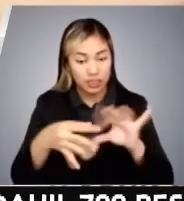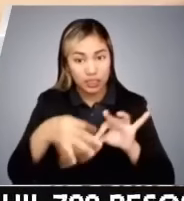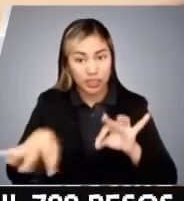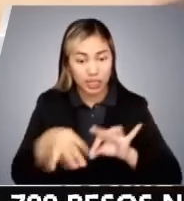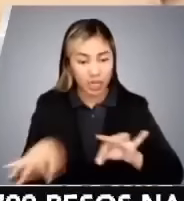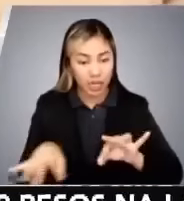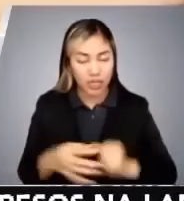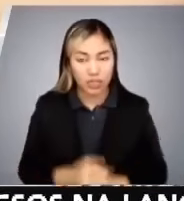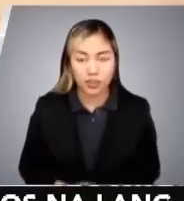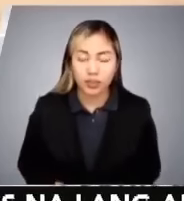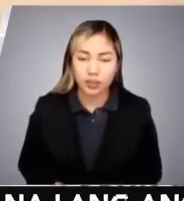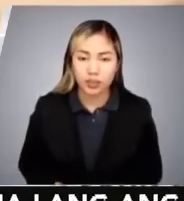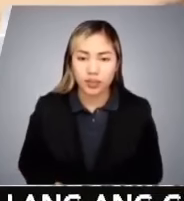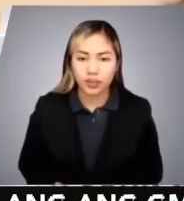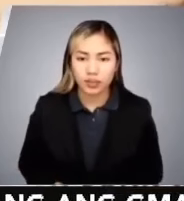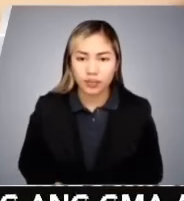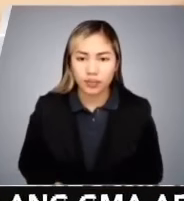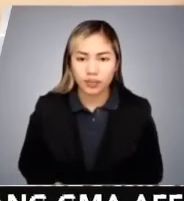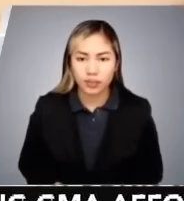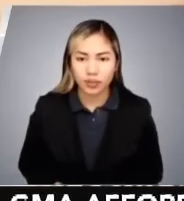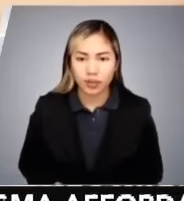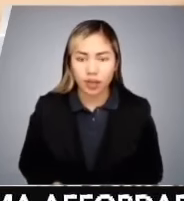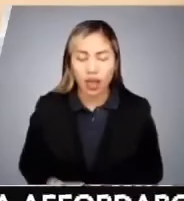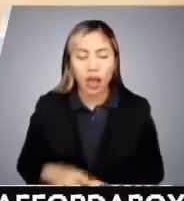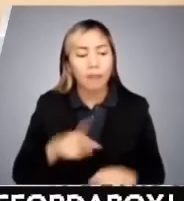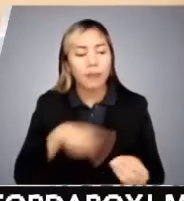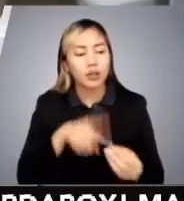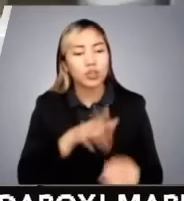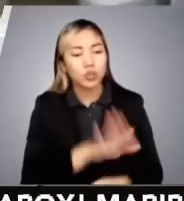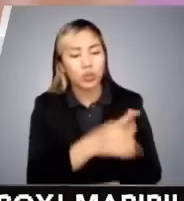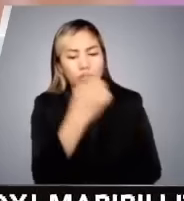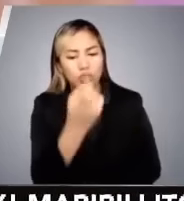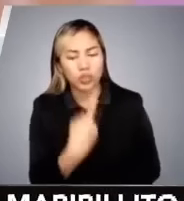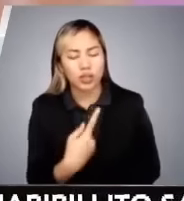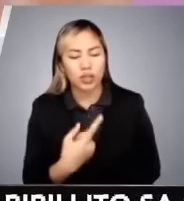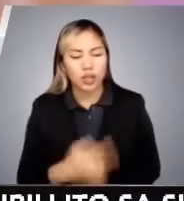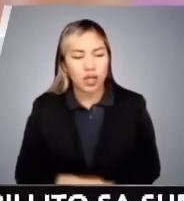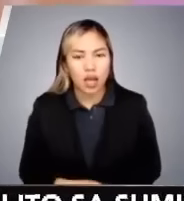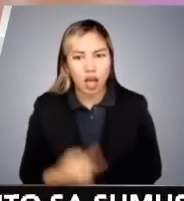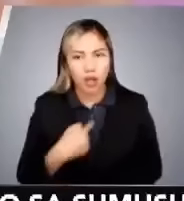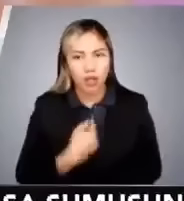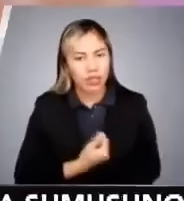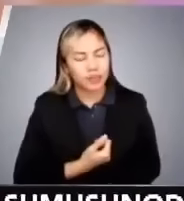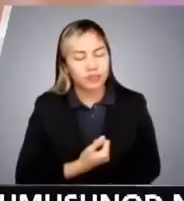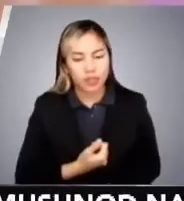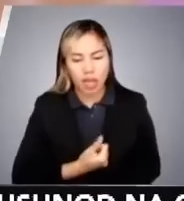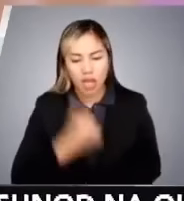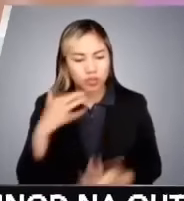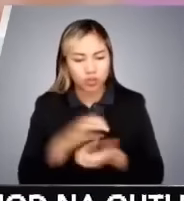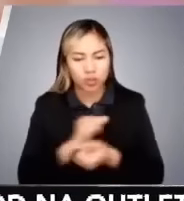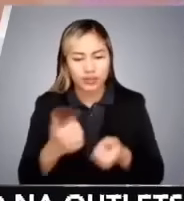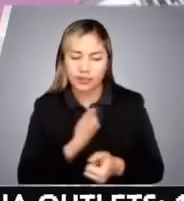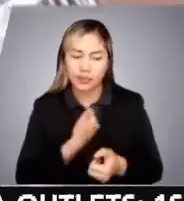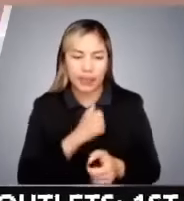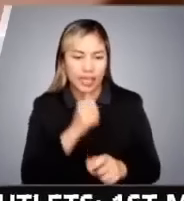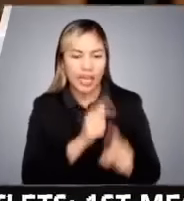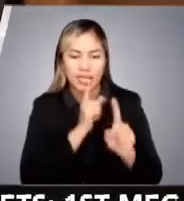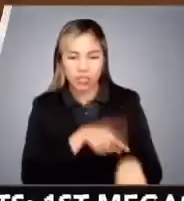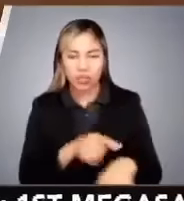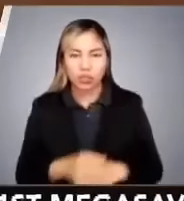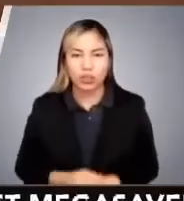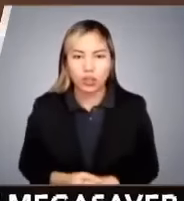Regarding po doon sa question po, I invoke my right po. Sa ngayon, Connie, ay nagpapatuloy pa rin ang pagdidig hanggang alas 2 ito ng hapon